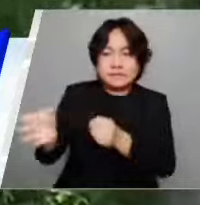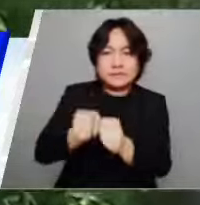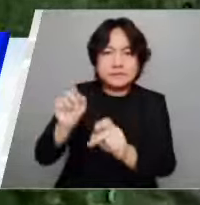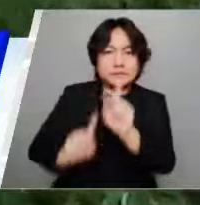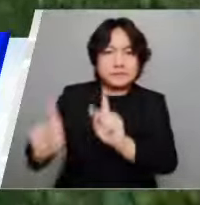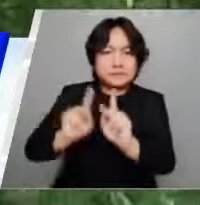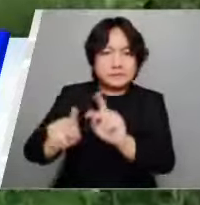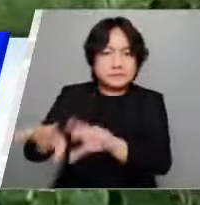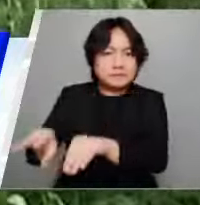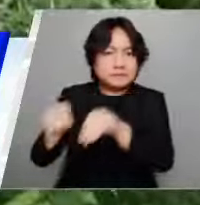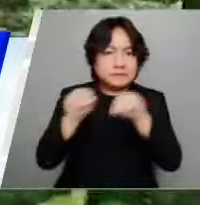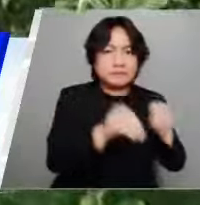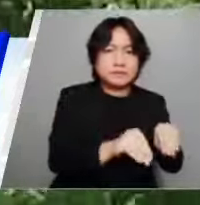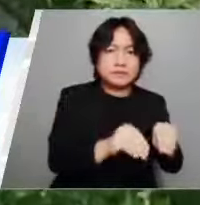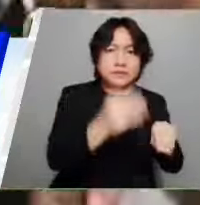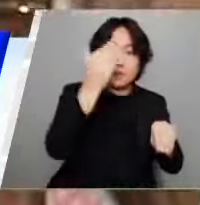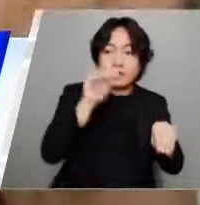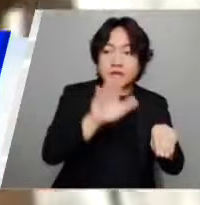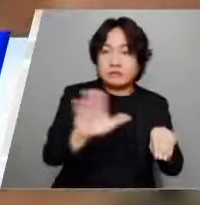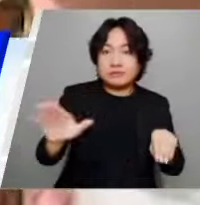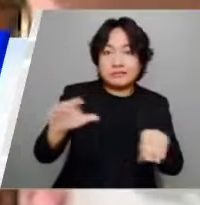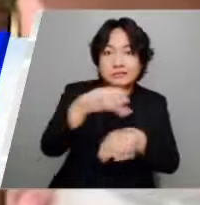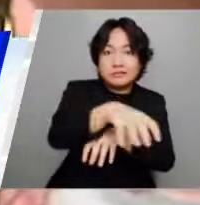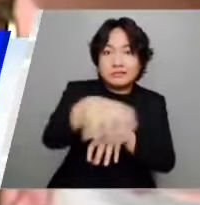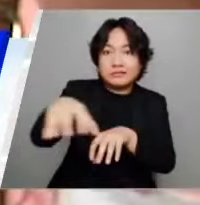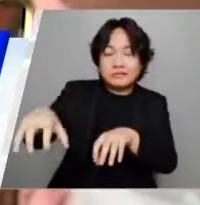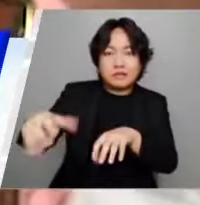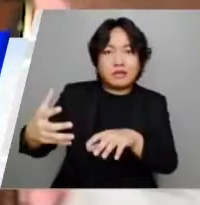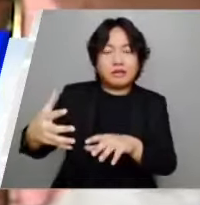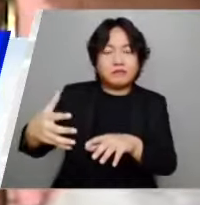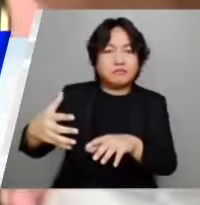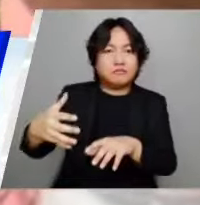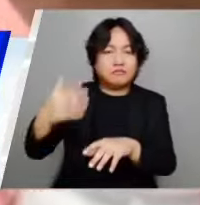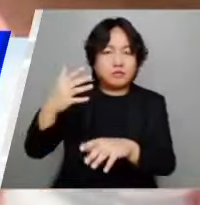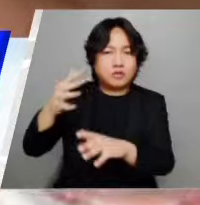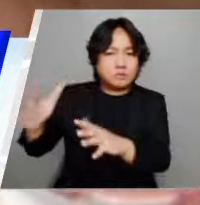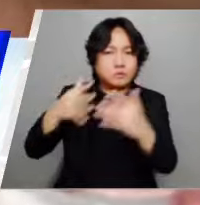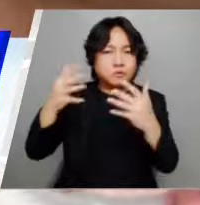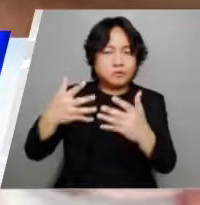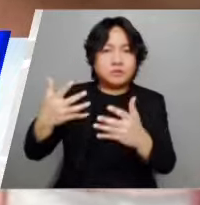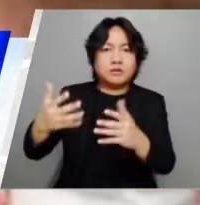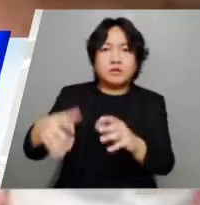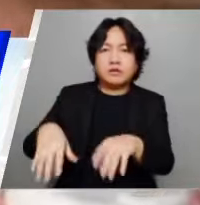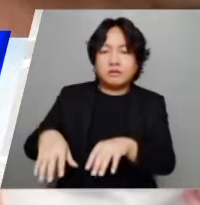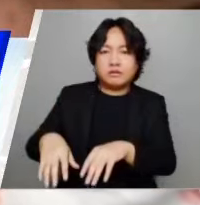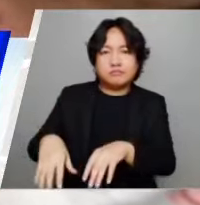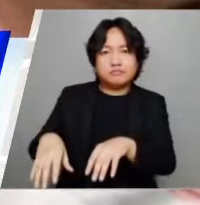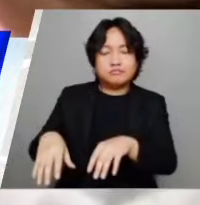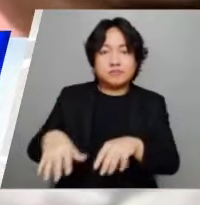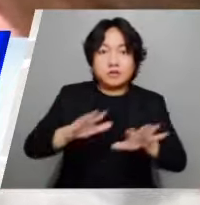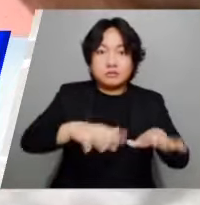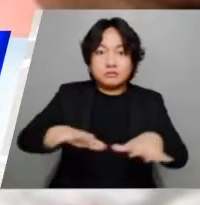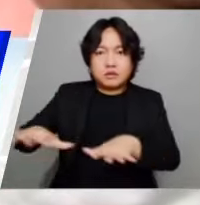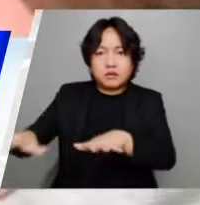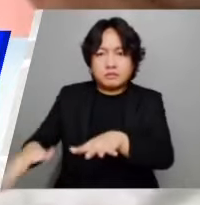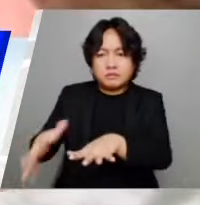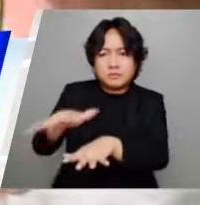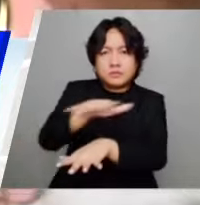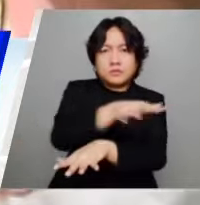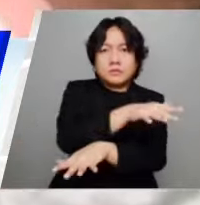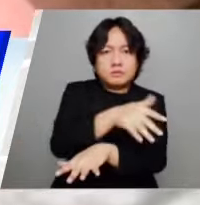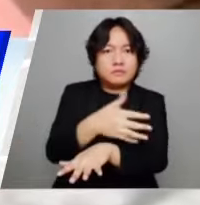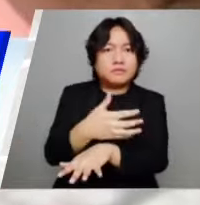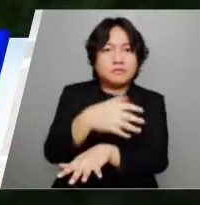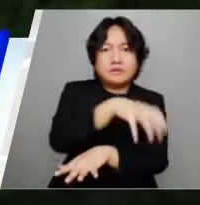mga bahay. Ma'am, ba't ngayon lang po kayo lumikas? Kasi umapaw na yung tubig dagat, sir. Ngayon lang po ba nangyari yan? Umabot dito yung dagat sa bahay